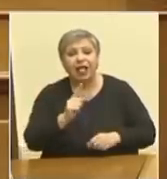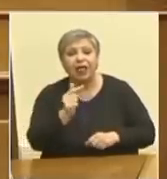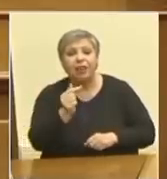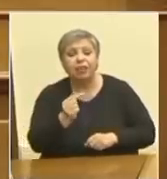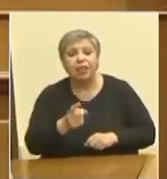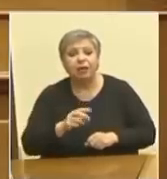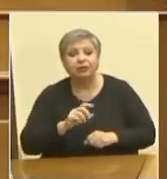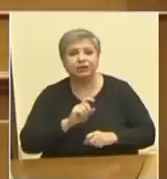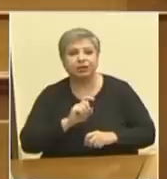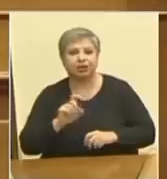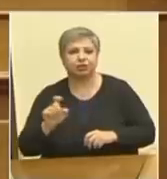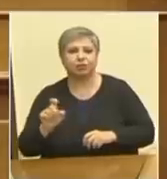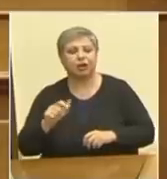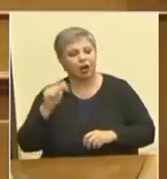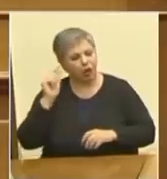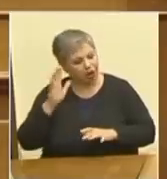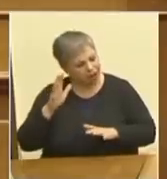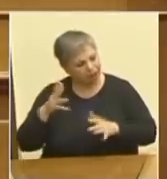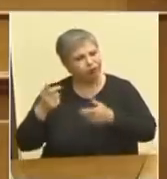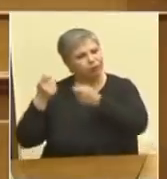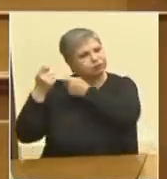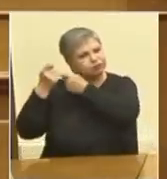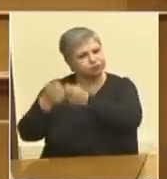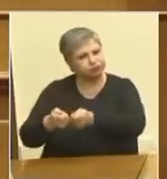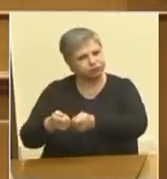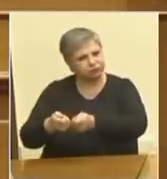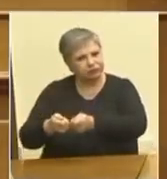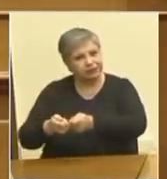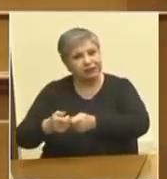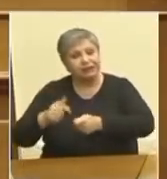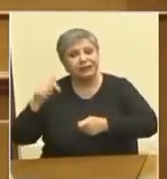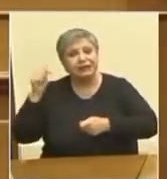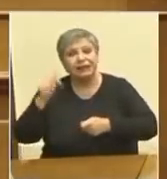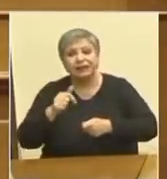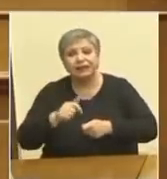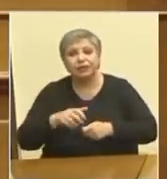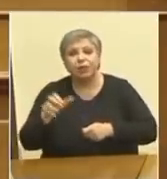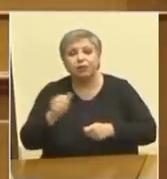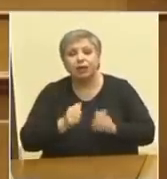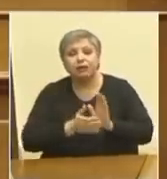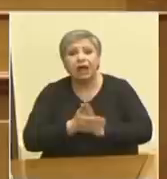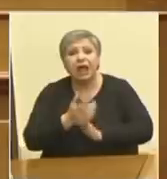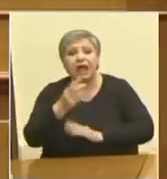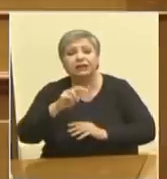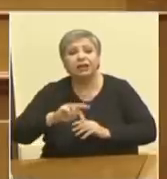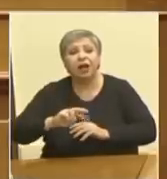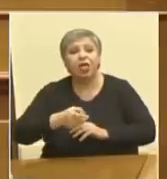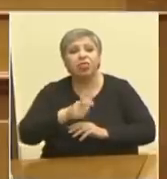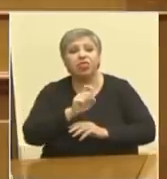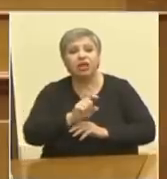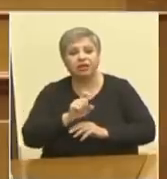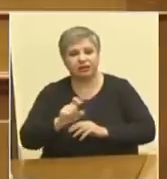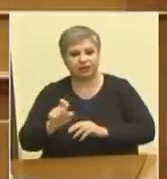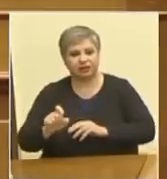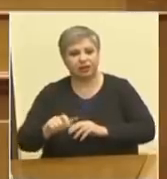οποία εμείς σας κληρονομήσαμε. Και πήρατε μέτρα, όχι 9, 11 δις, κύριε Τσίπρα. Αυτό είναι το κόστος του